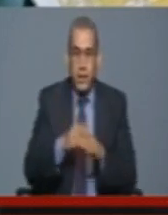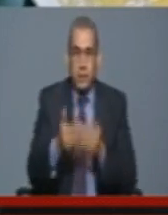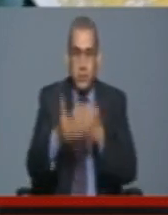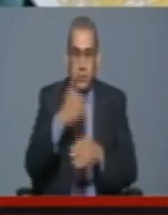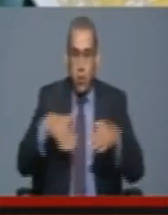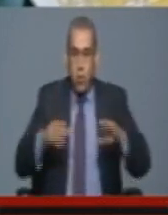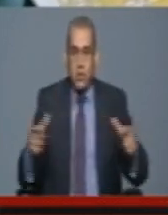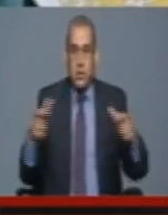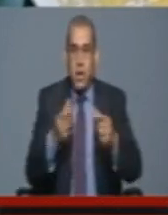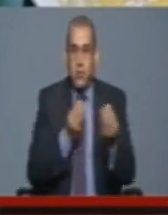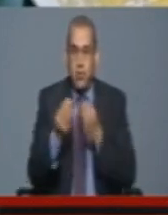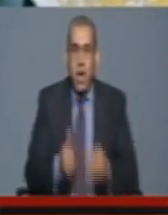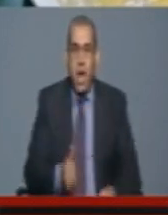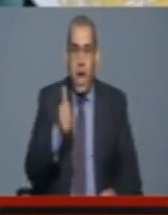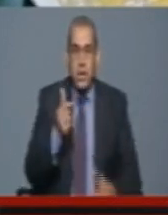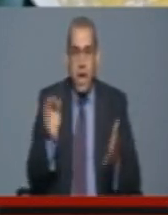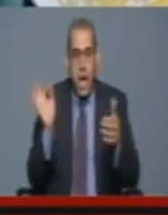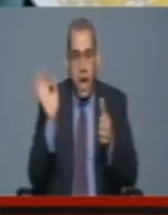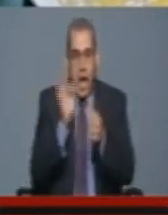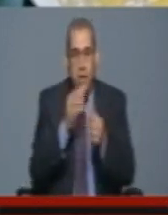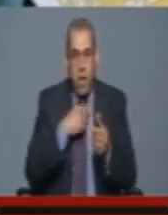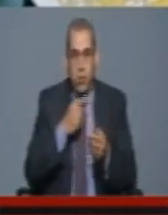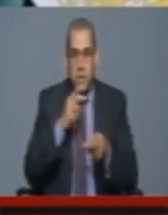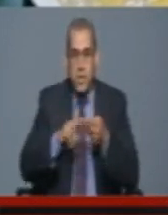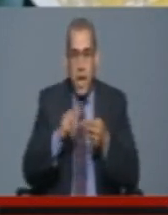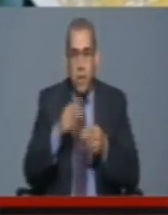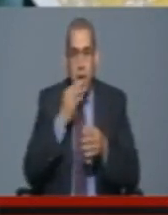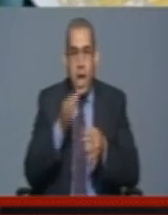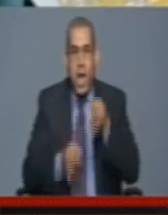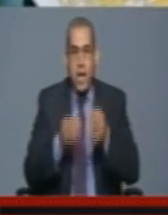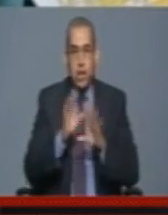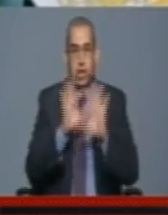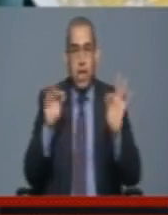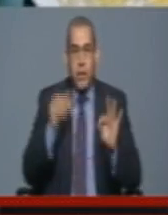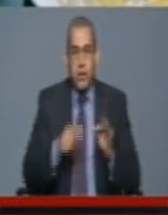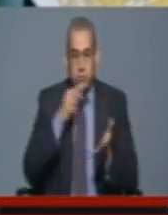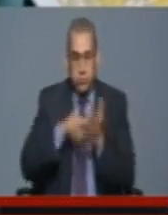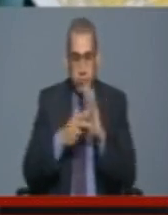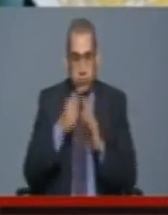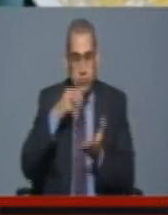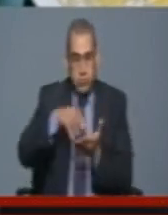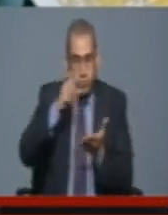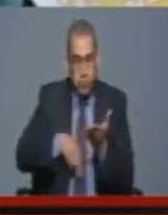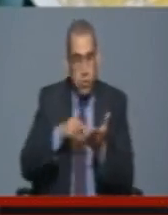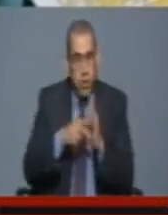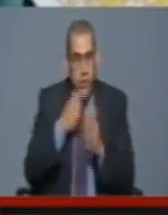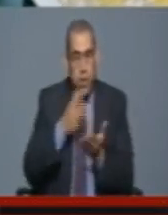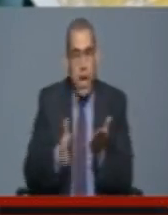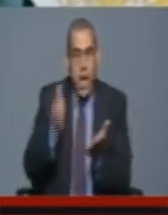المفاوضات للوصول إلى سلام عادل وشامل وقائم على إقرار الحقوق